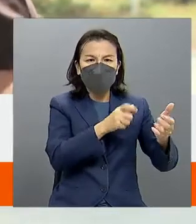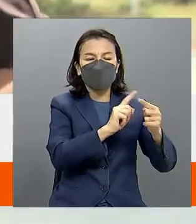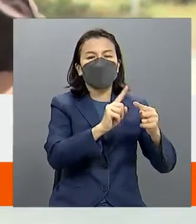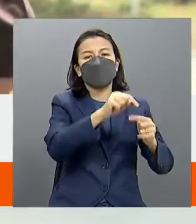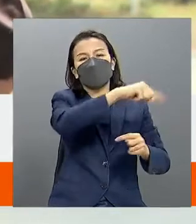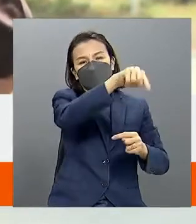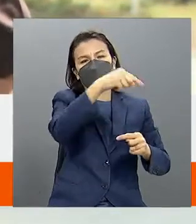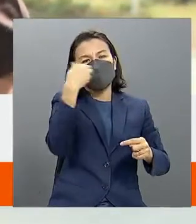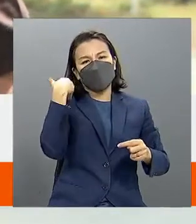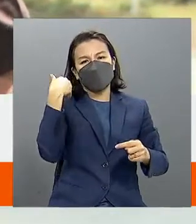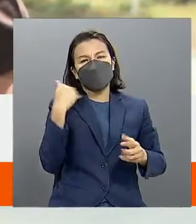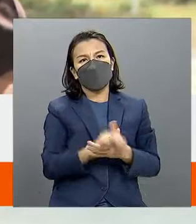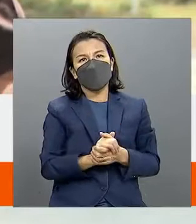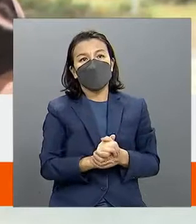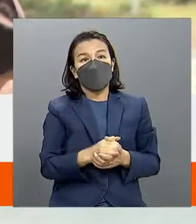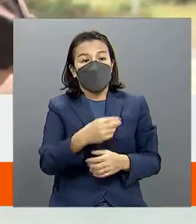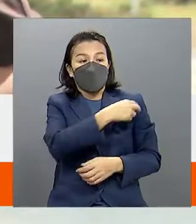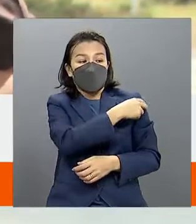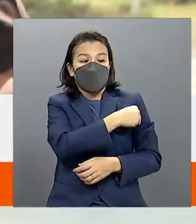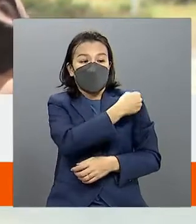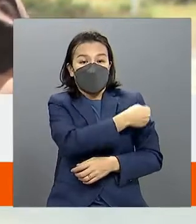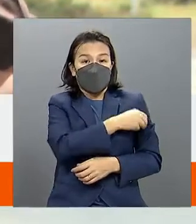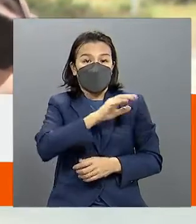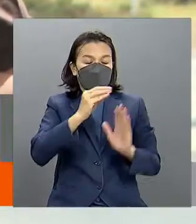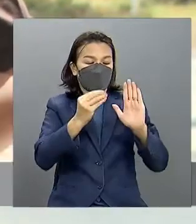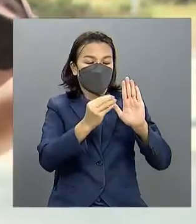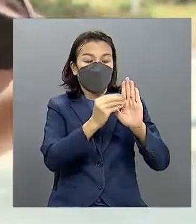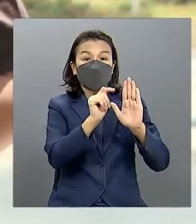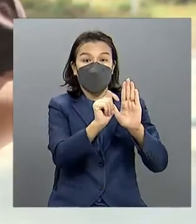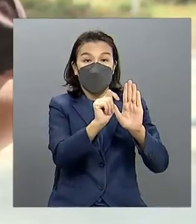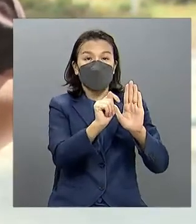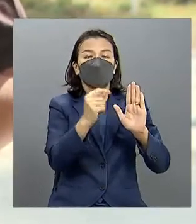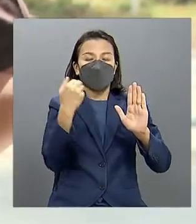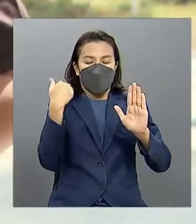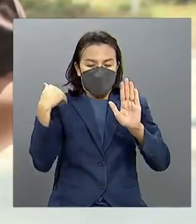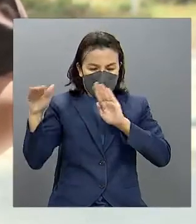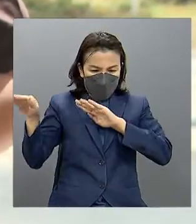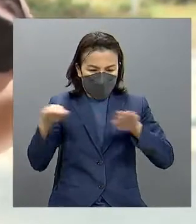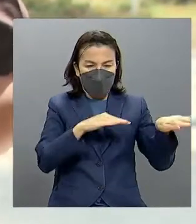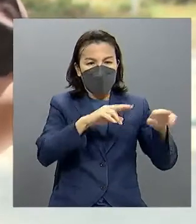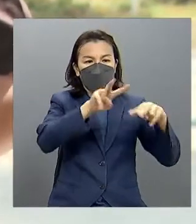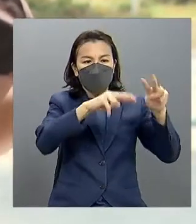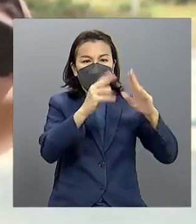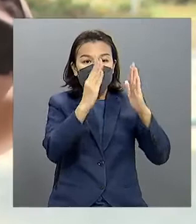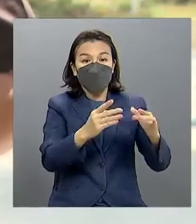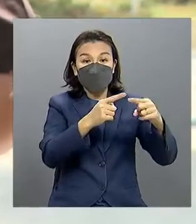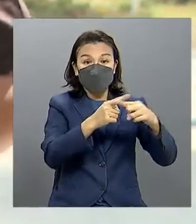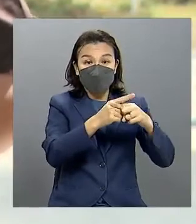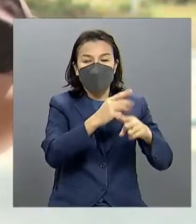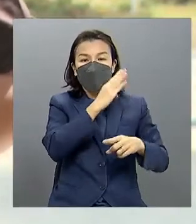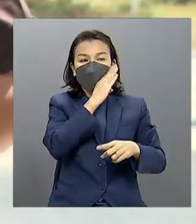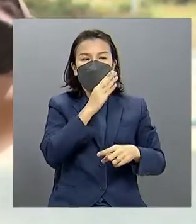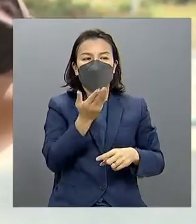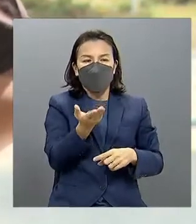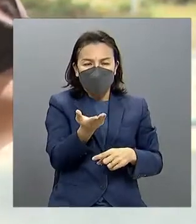ในฝั่งจังหวัดตากเองก็มีความพร้อมในการรองรับผู้บาดเจ็บนะครับหากได้รับการประสานงานมาจากหน่วย